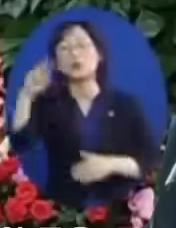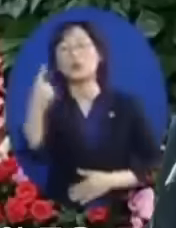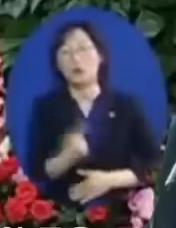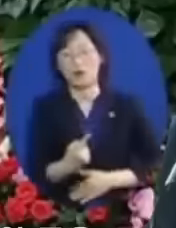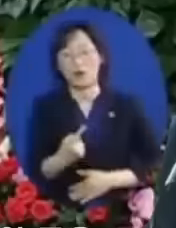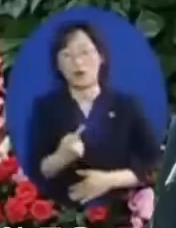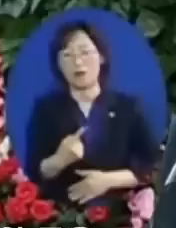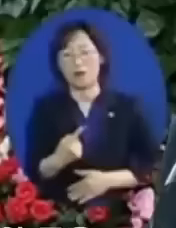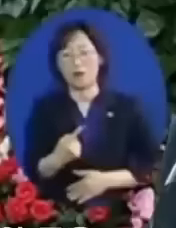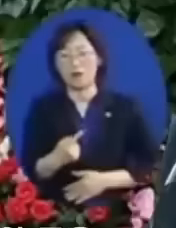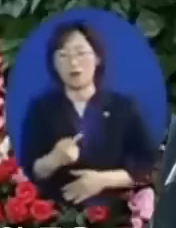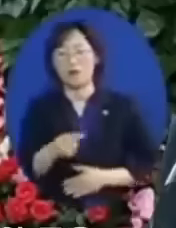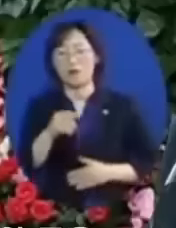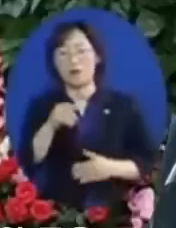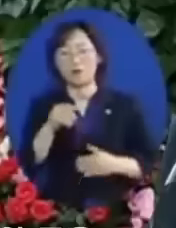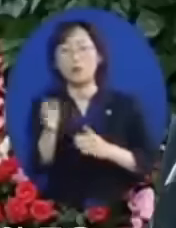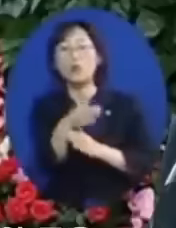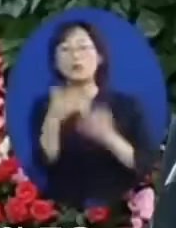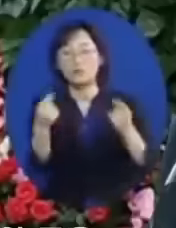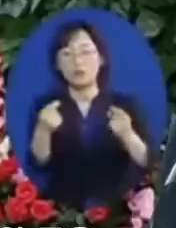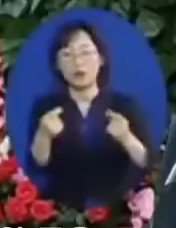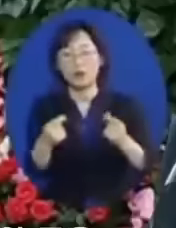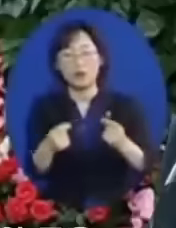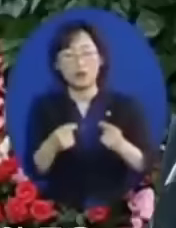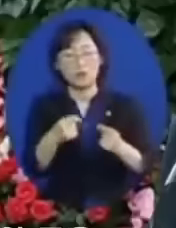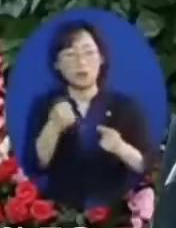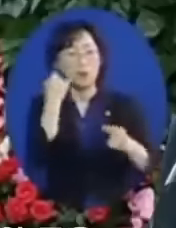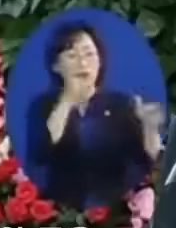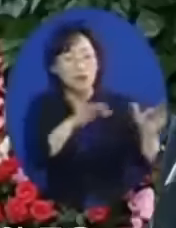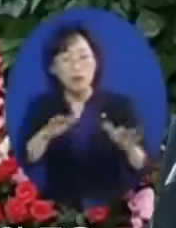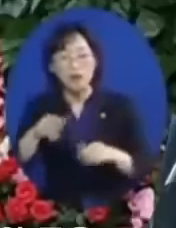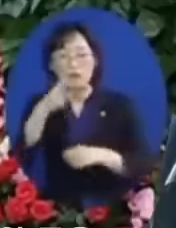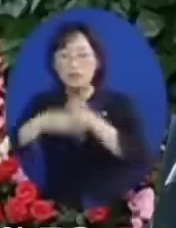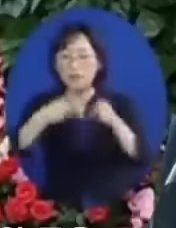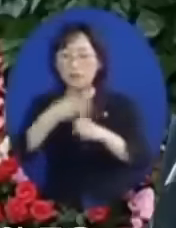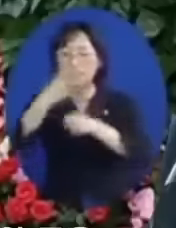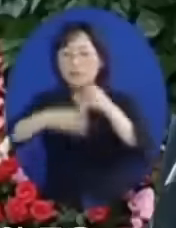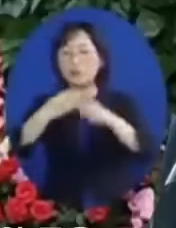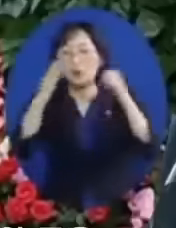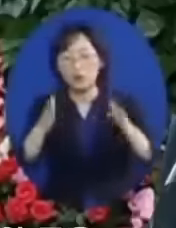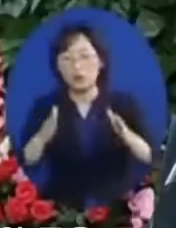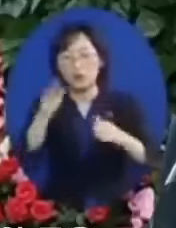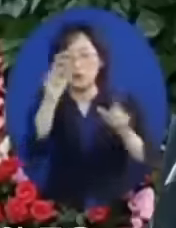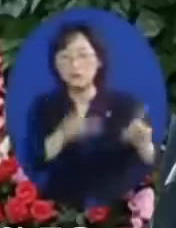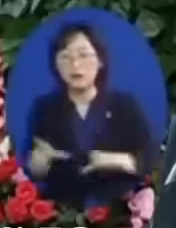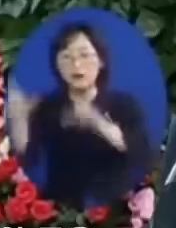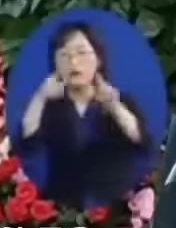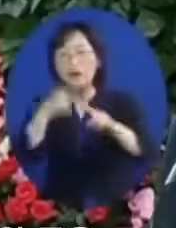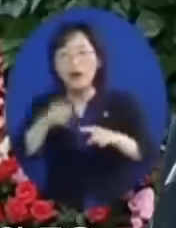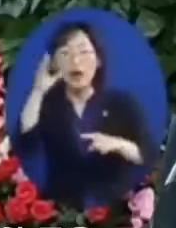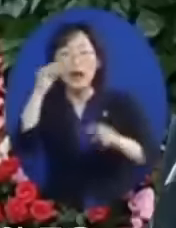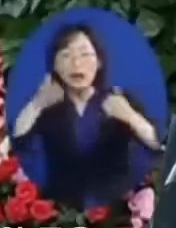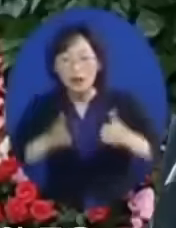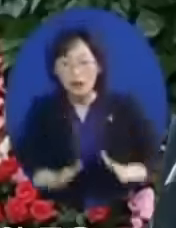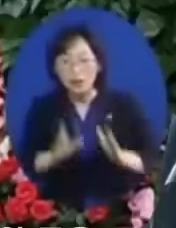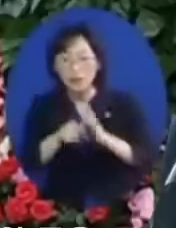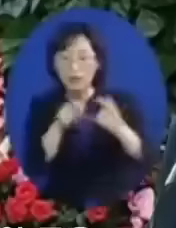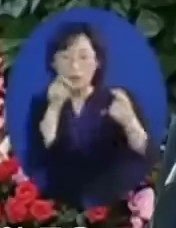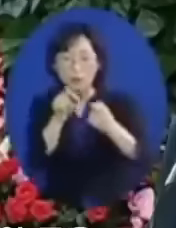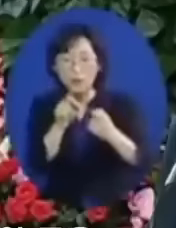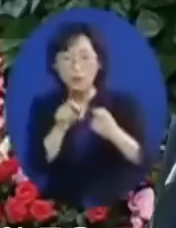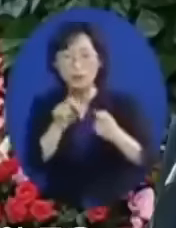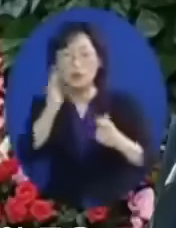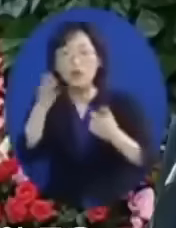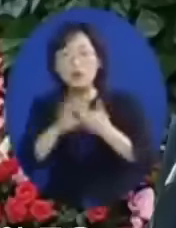것입니다. 연어는 큰 바다에서 3, 4년 동안 살다가 알을 낳을 시기가 되면 자기가 태어난 하천으로